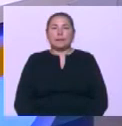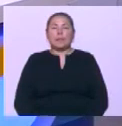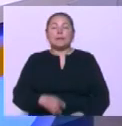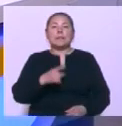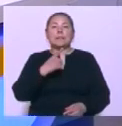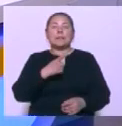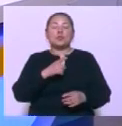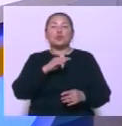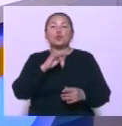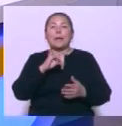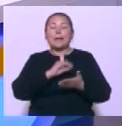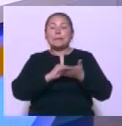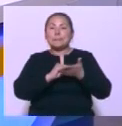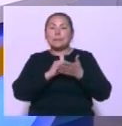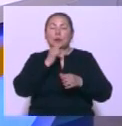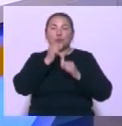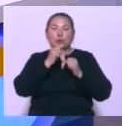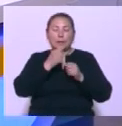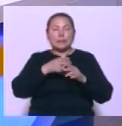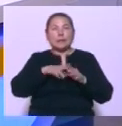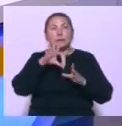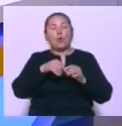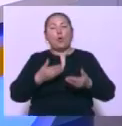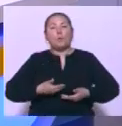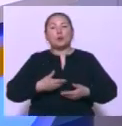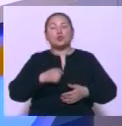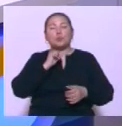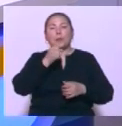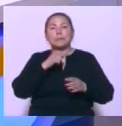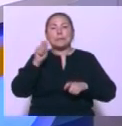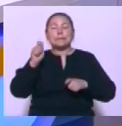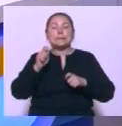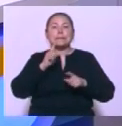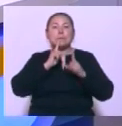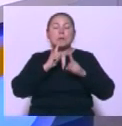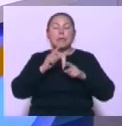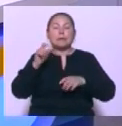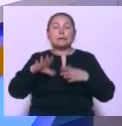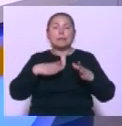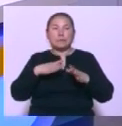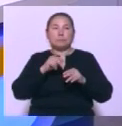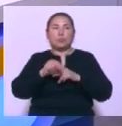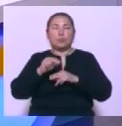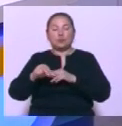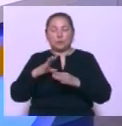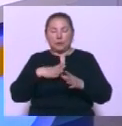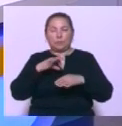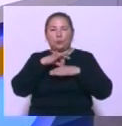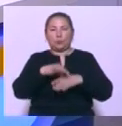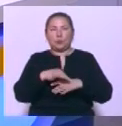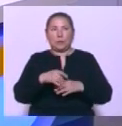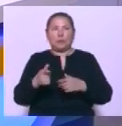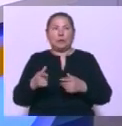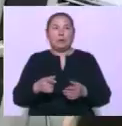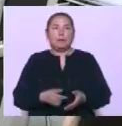Іскерлік журналистика, қаржылық сауаттылық тақырыбында өңір журналистеріне семинар тренинг өтті. Шара түркітілді журналистер қорының ұйымдастыруымен